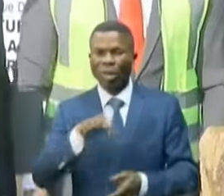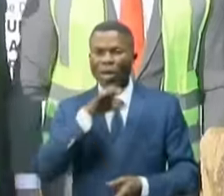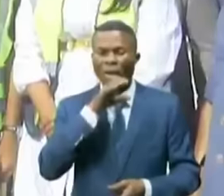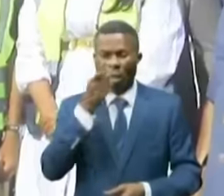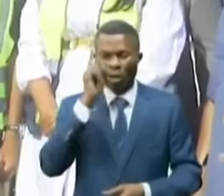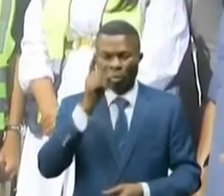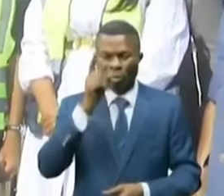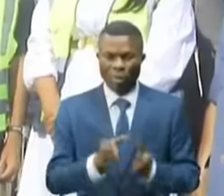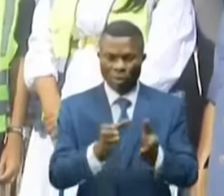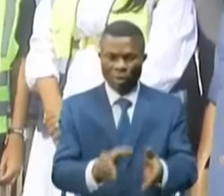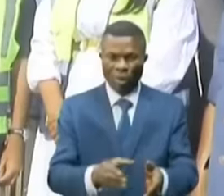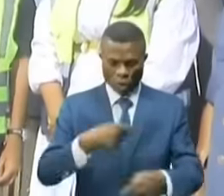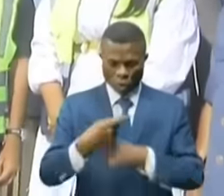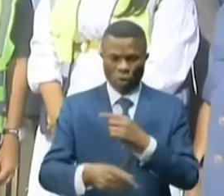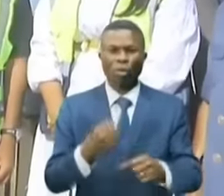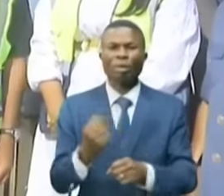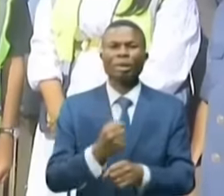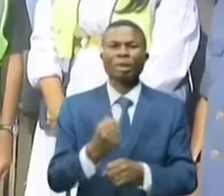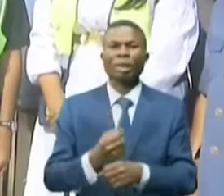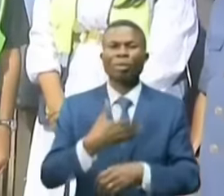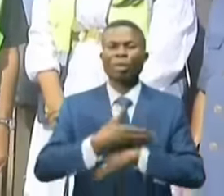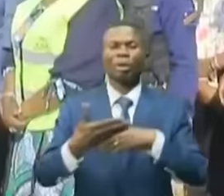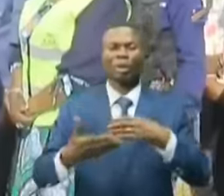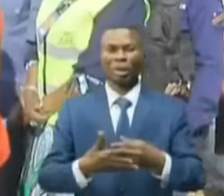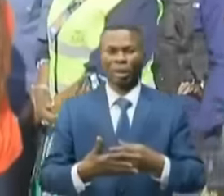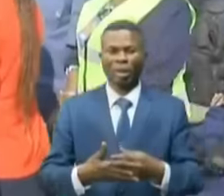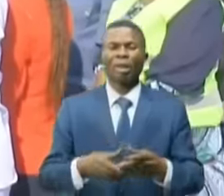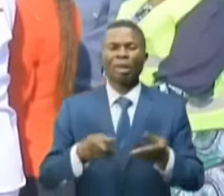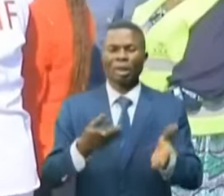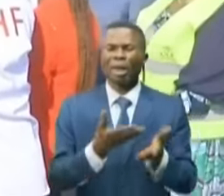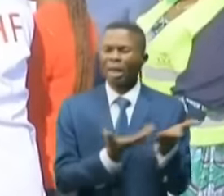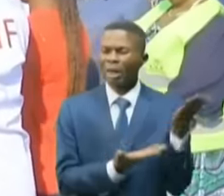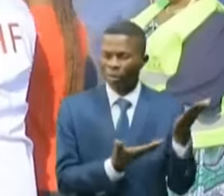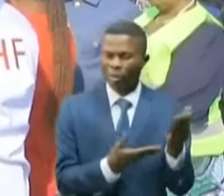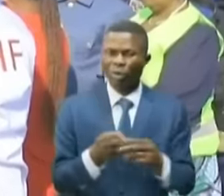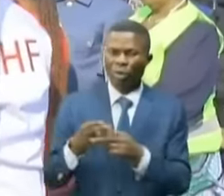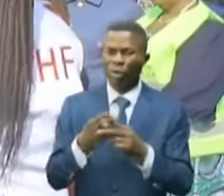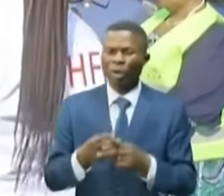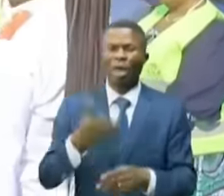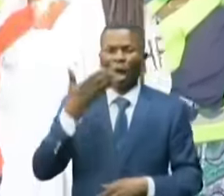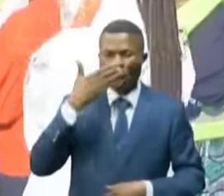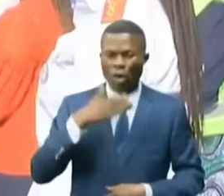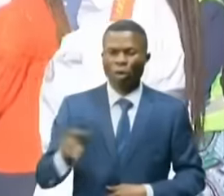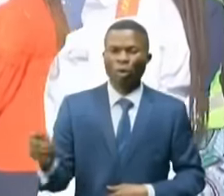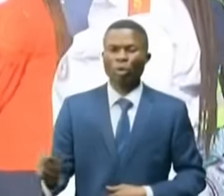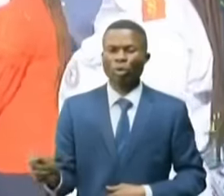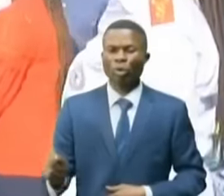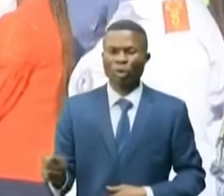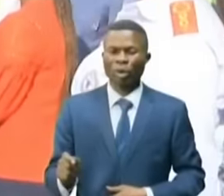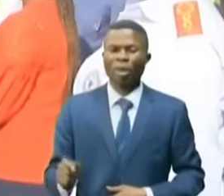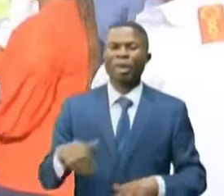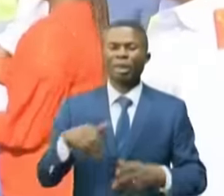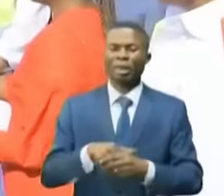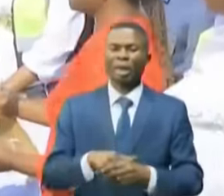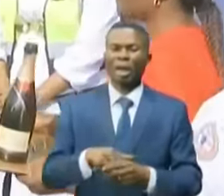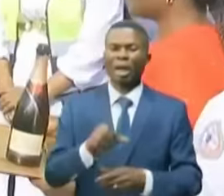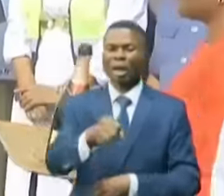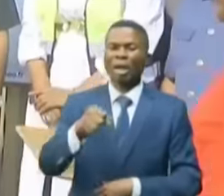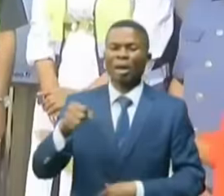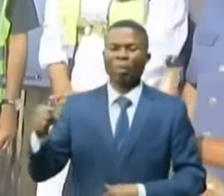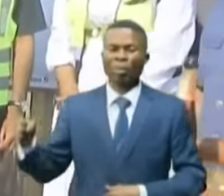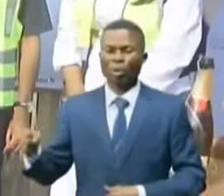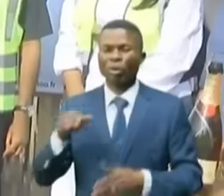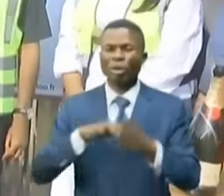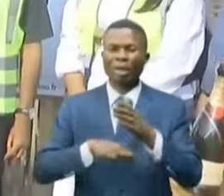première pierre pour les travaux de construction des infrastructures adéquates de contrôle sanitaire au point d'entrée de l'aéroport international